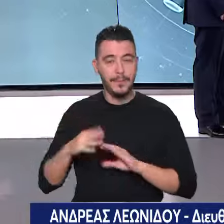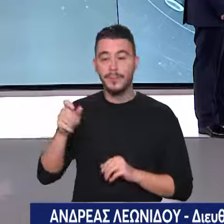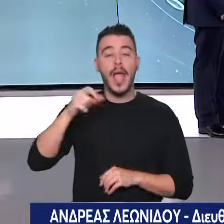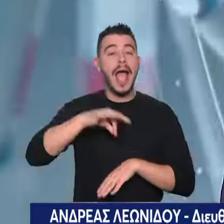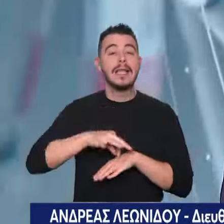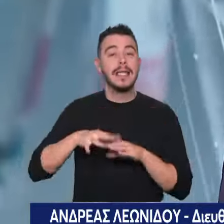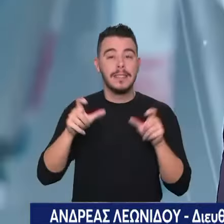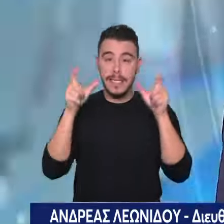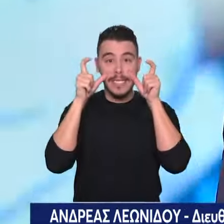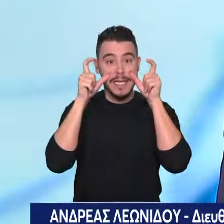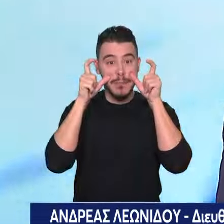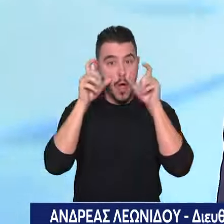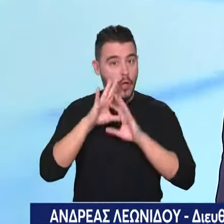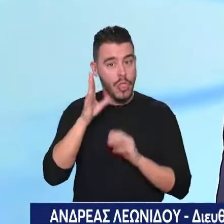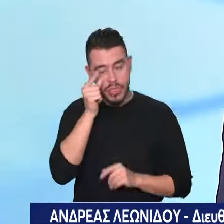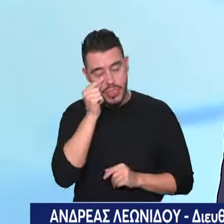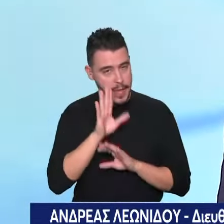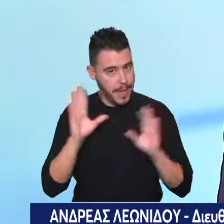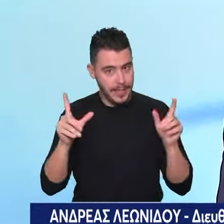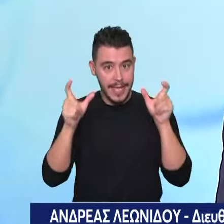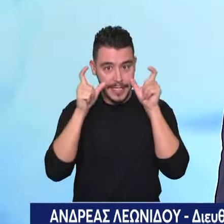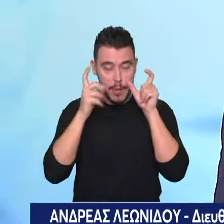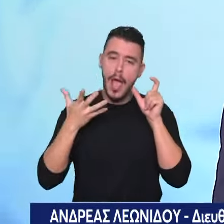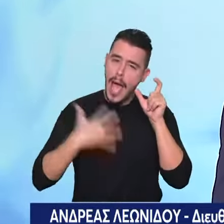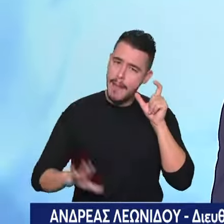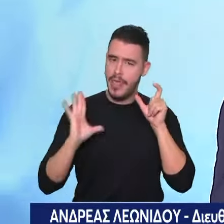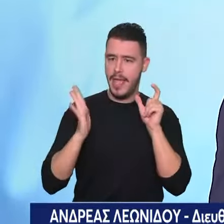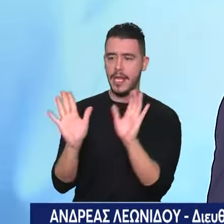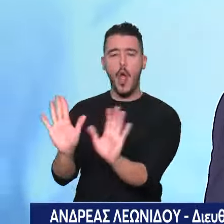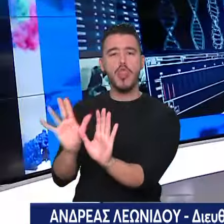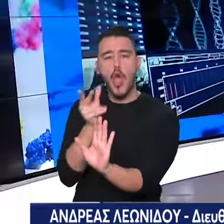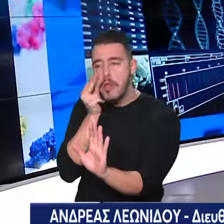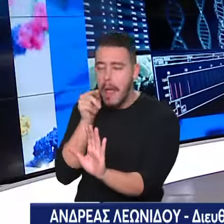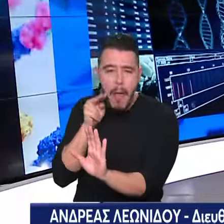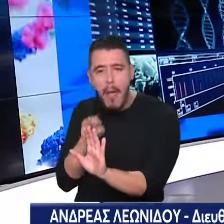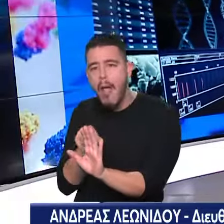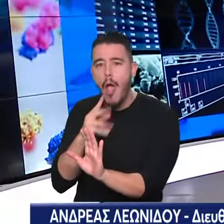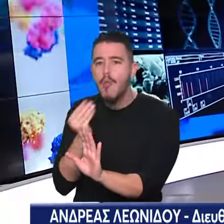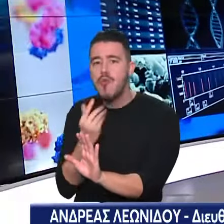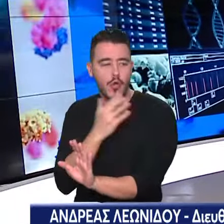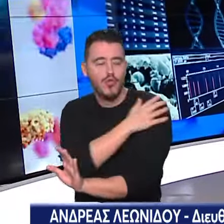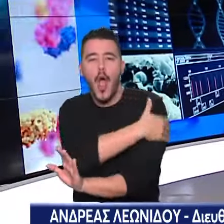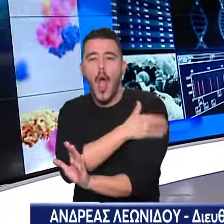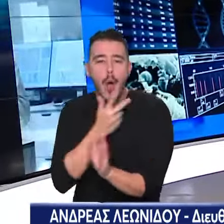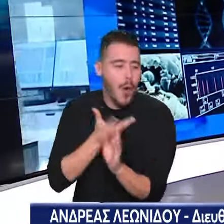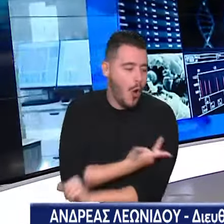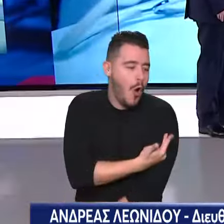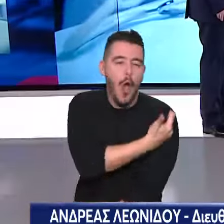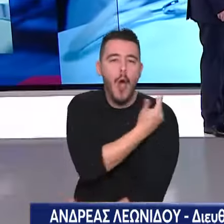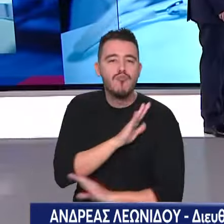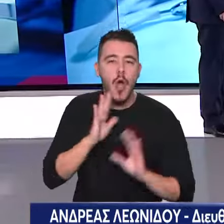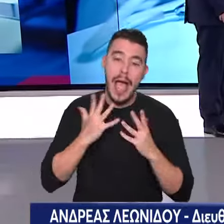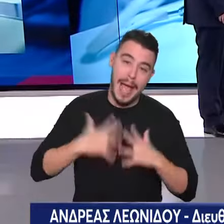ξύπνιος και να παρακολουθεί το χειρουργείο του από δικιά του οθόνη, αν το επιθυμεί. Ναι, οκ. Okay. Θέλει λίγο τόλμη αυτό. Η επέμβαση κρατάει πόση